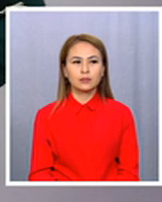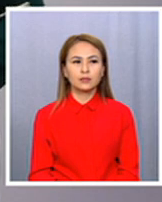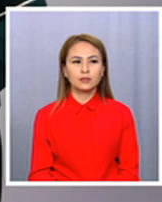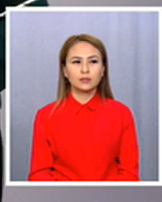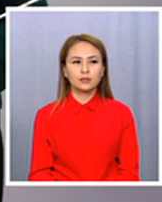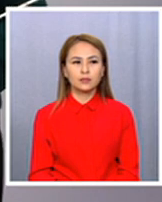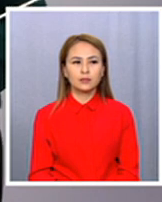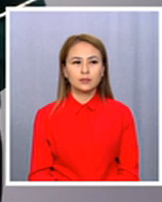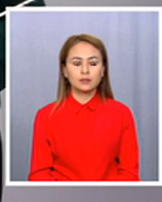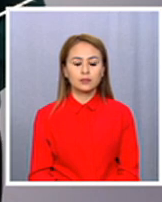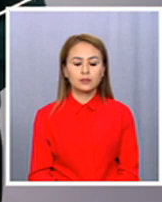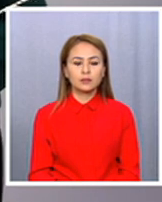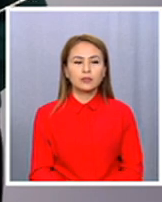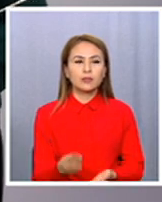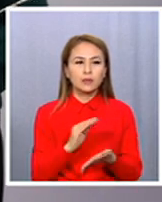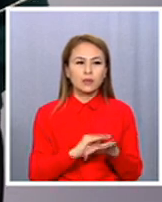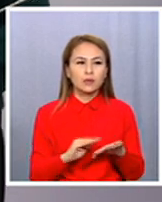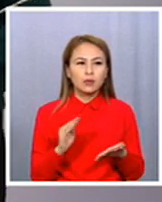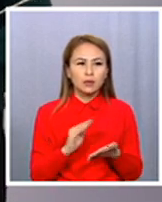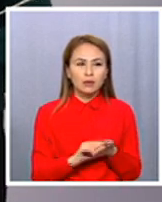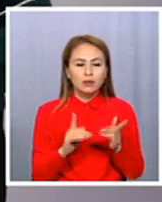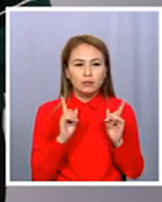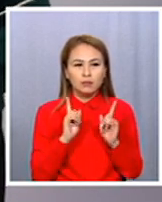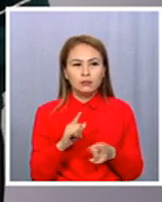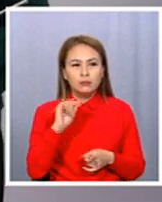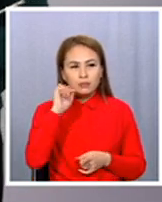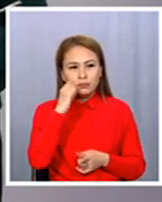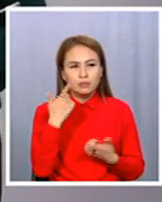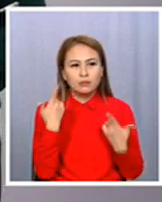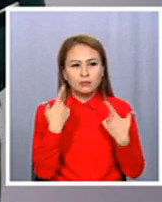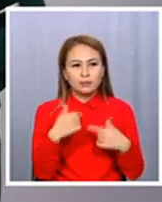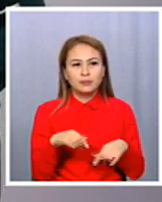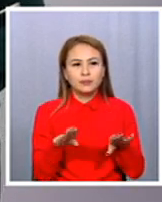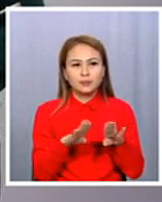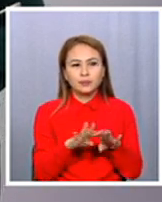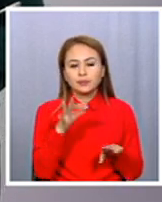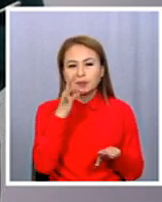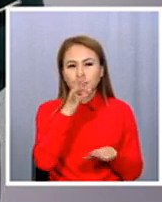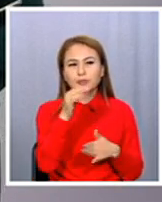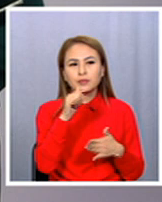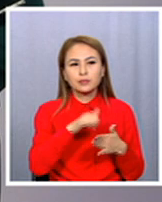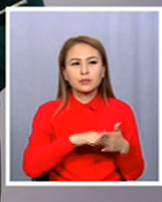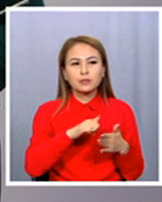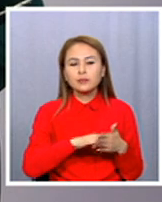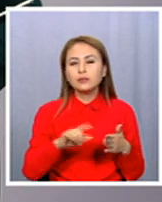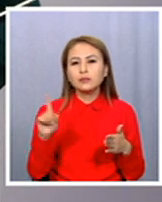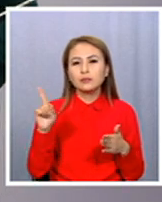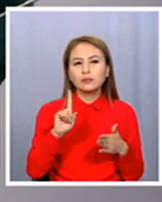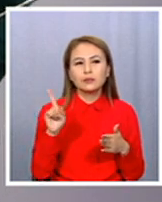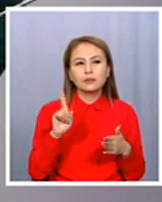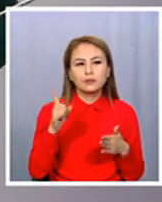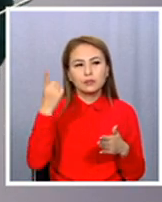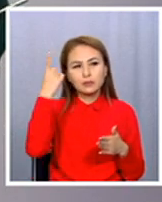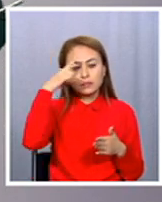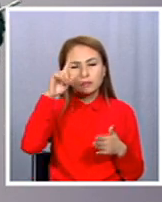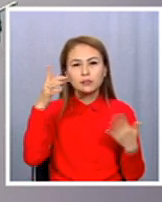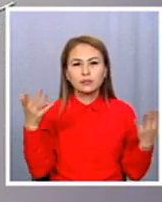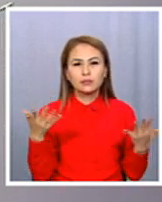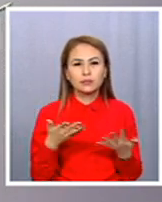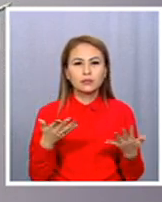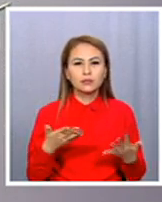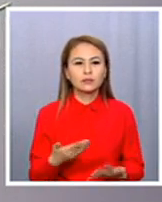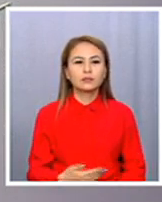орындайық. Шығарманың нағыз әже қайда деп аталу себебі неде? Идеясы